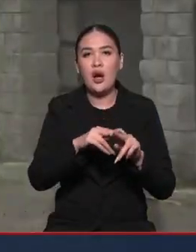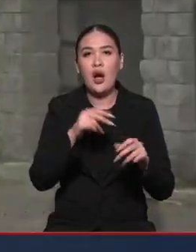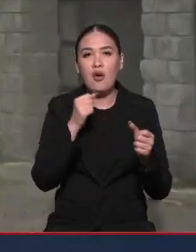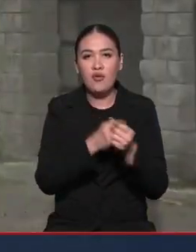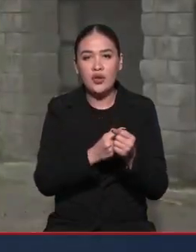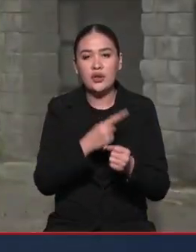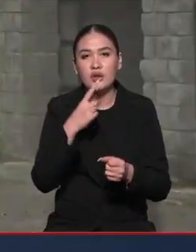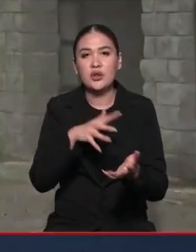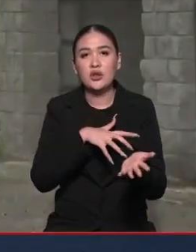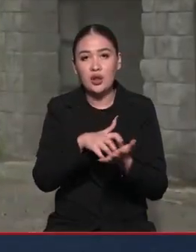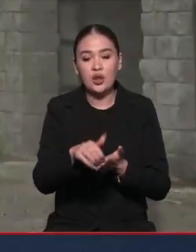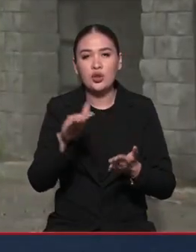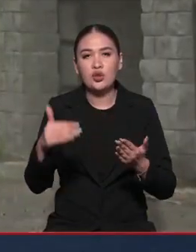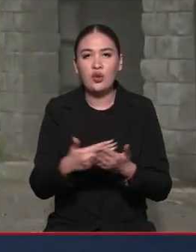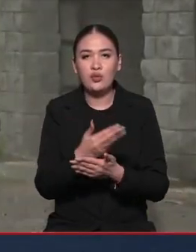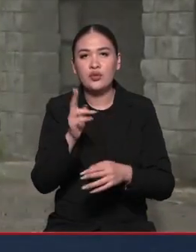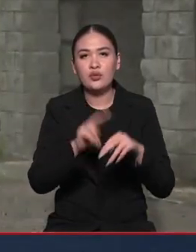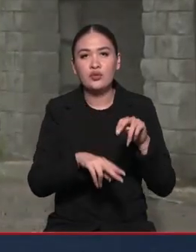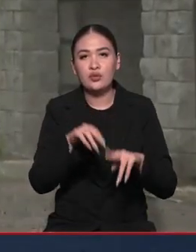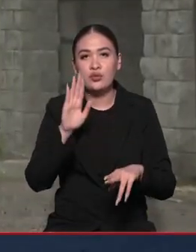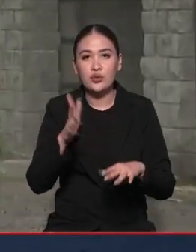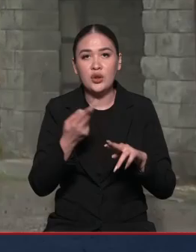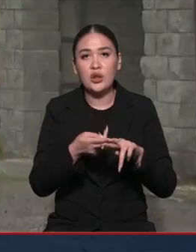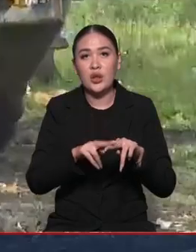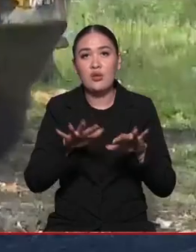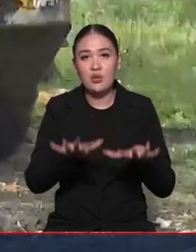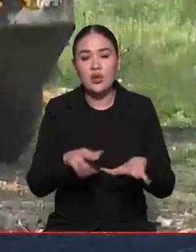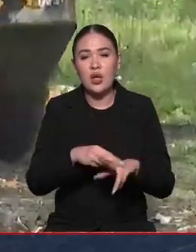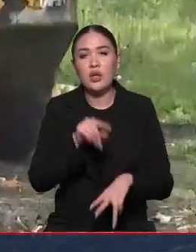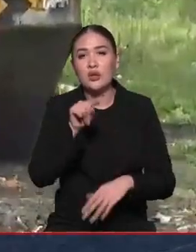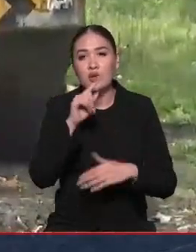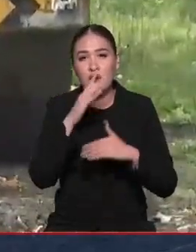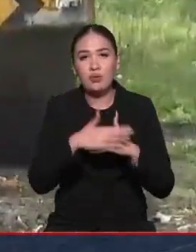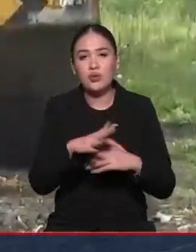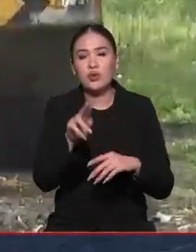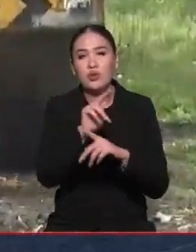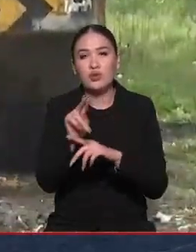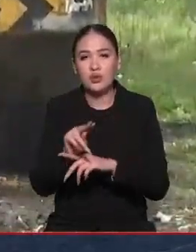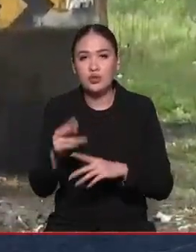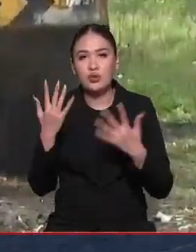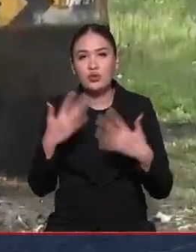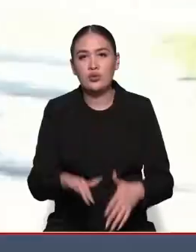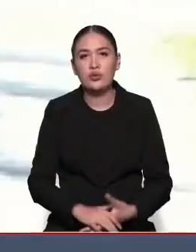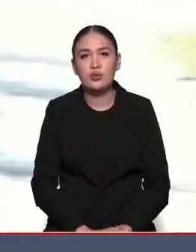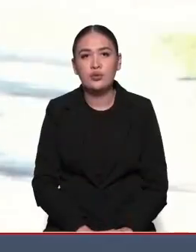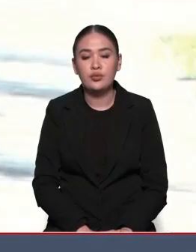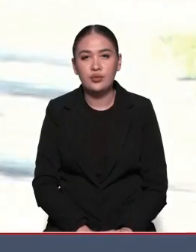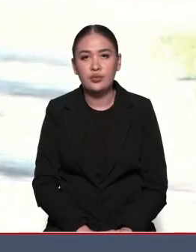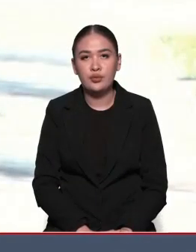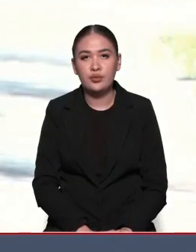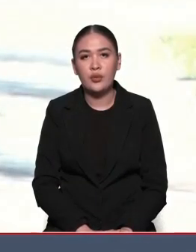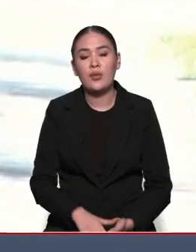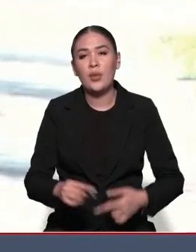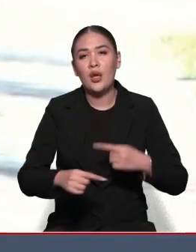сносят и на месте будут строить новые. Отремонтировать уже успели около 1600 жилых строений.